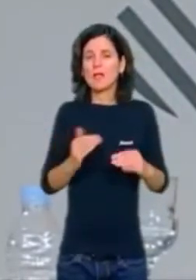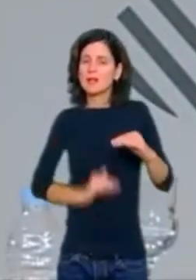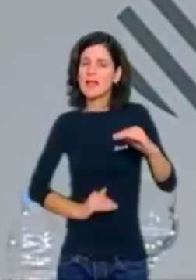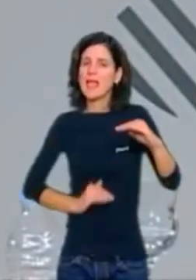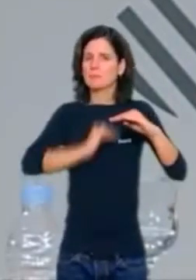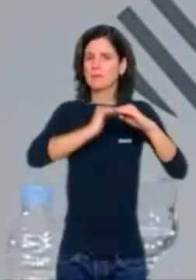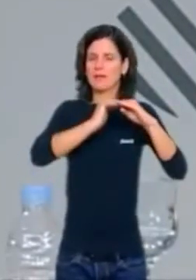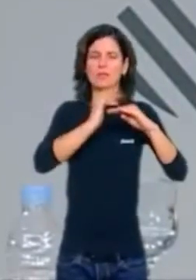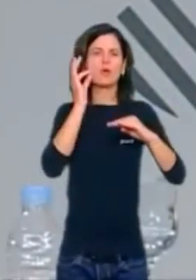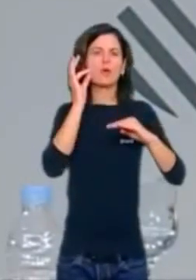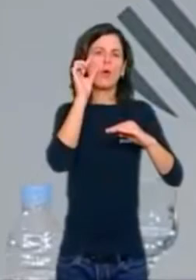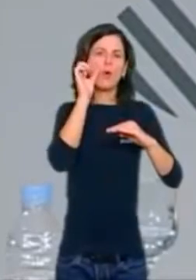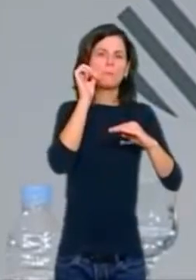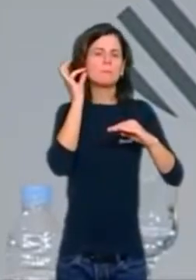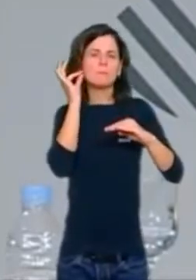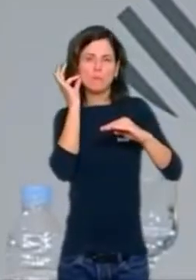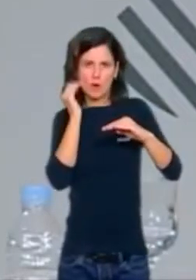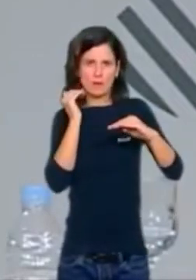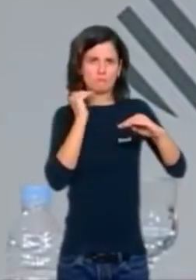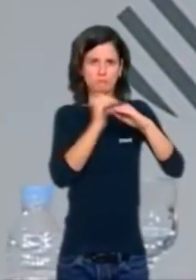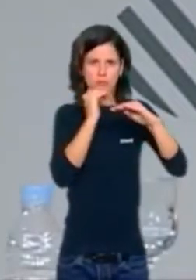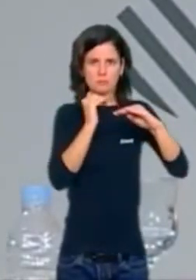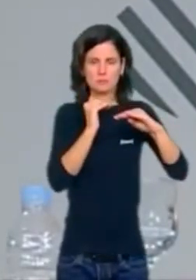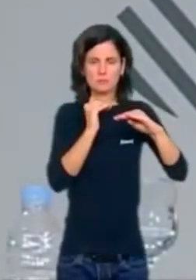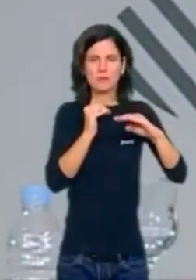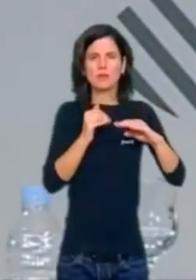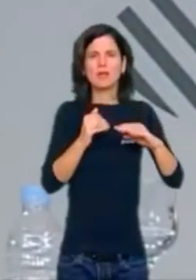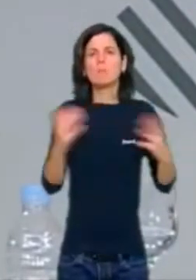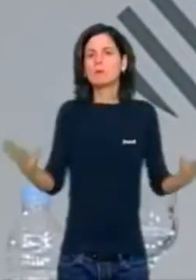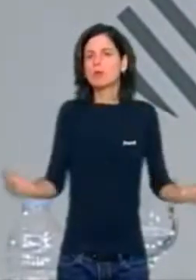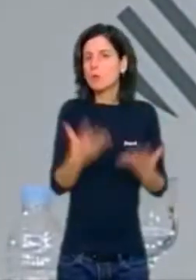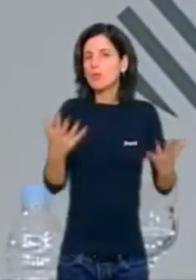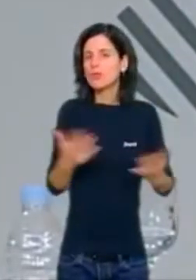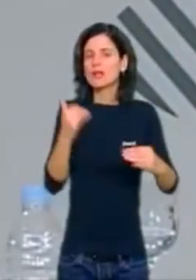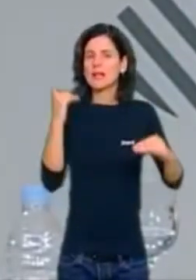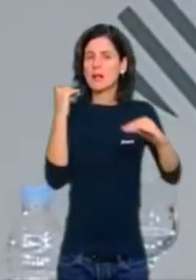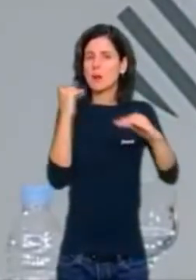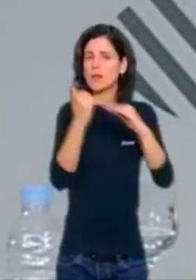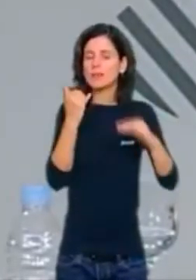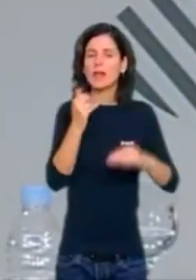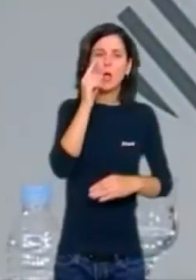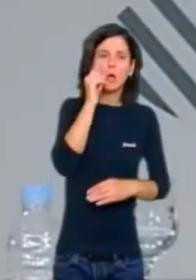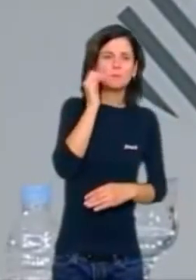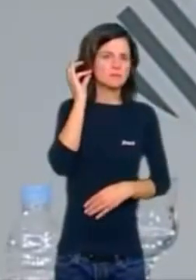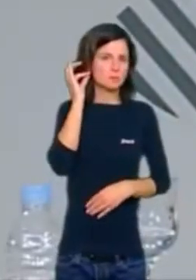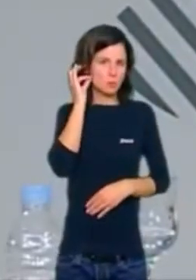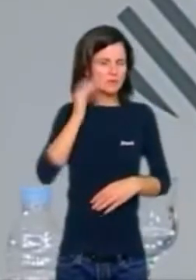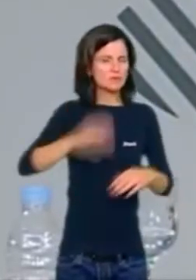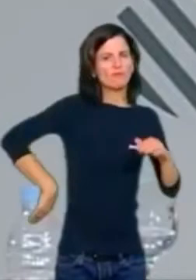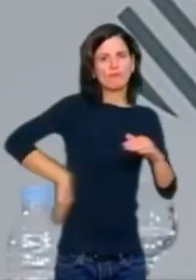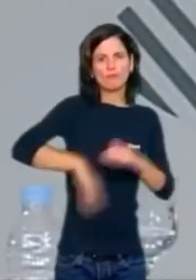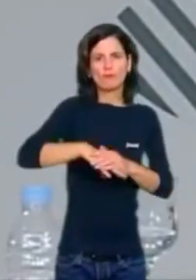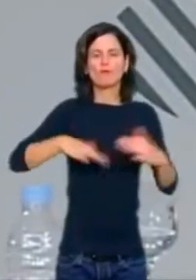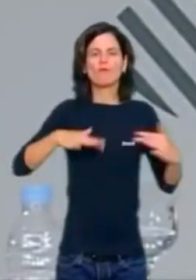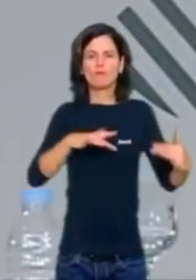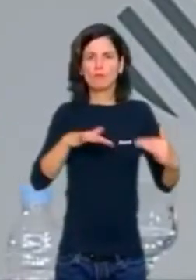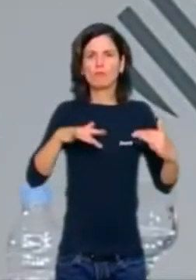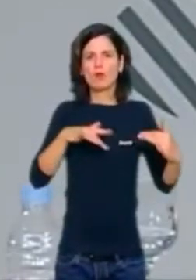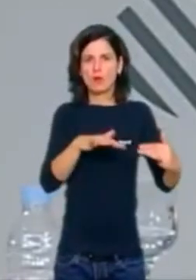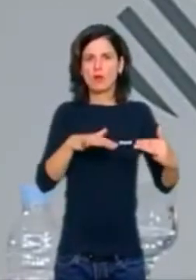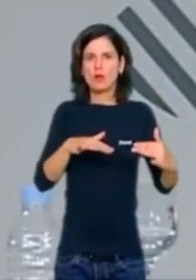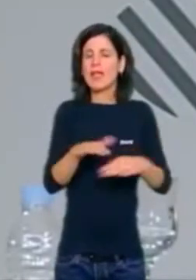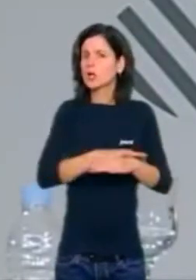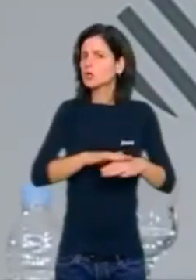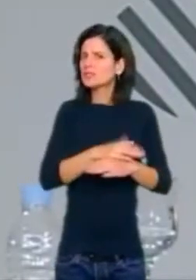l'equiparació del futbol masculí al femení i promocionant la igualtat entre els futbolistes i els futbolistes, el Consell ho recolzarà amb la